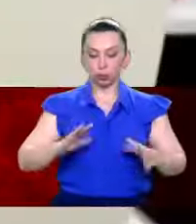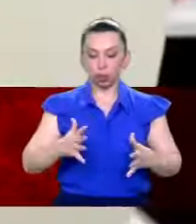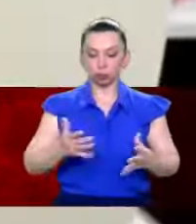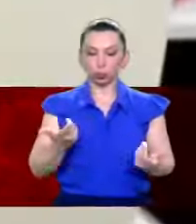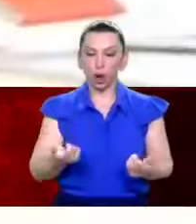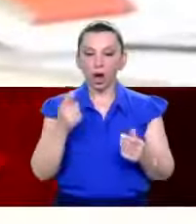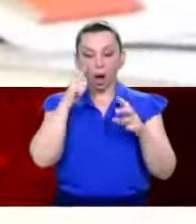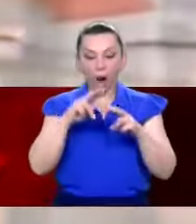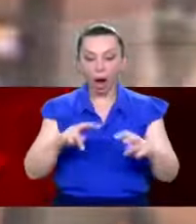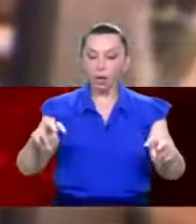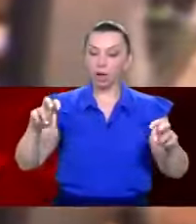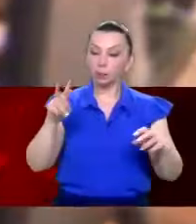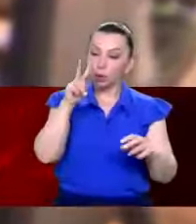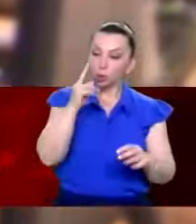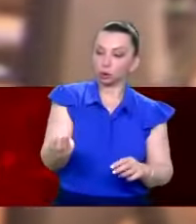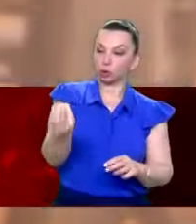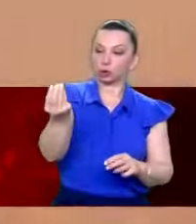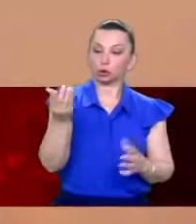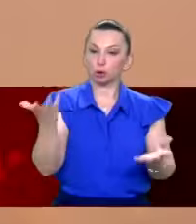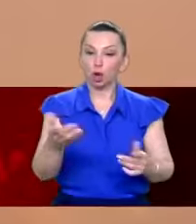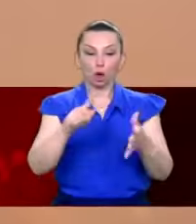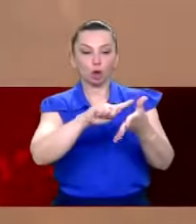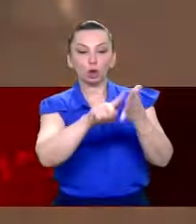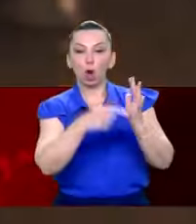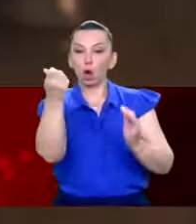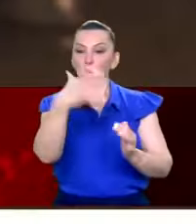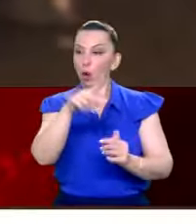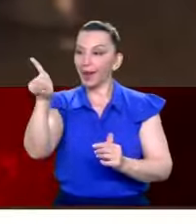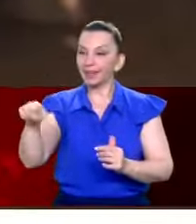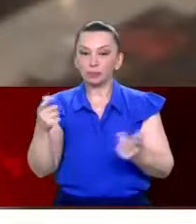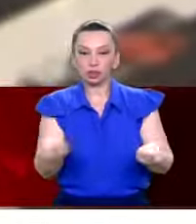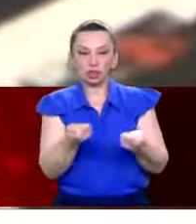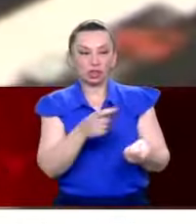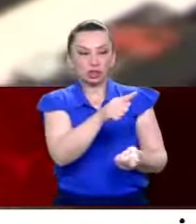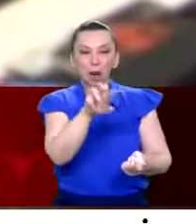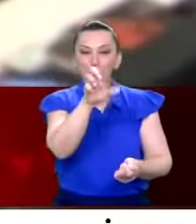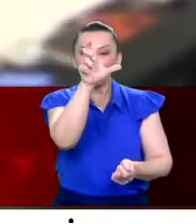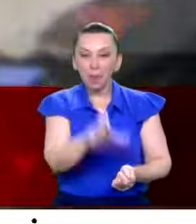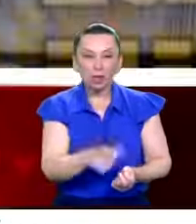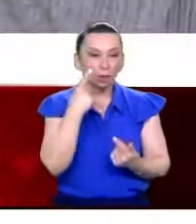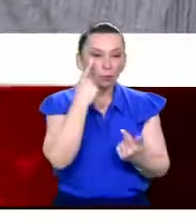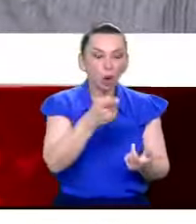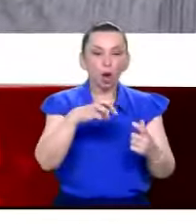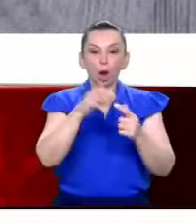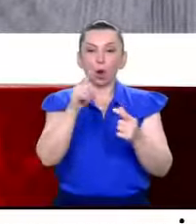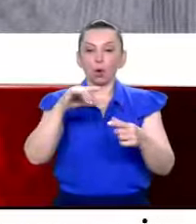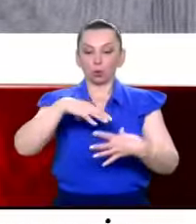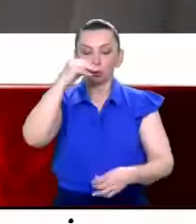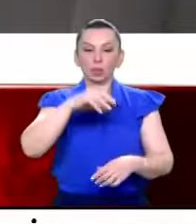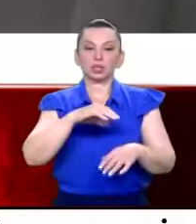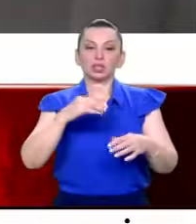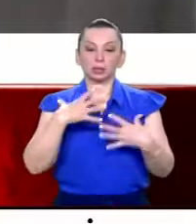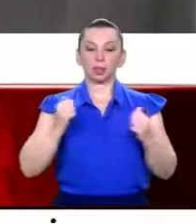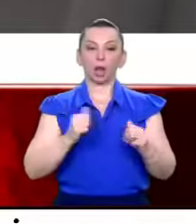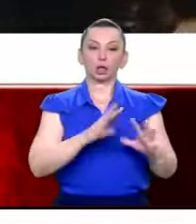Araştırmadan çıkan sonuçlar da öyle söylüyor yöneticilerin çalışanların ruh sağlığı üzerinde büyük etkisi var işle ilgili stres